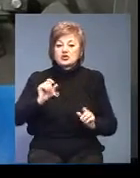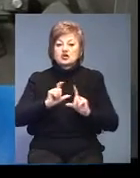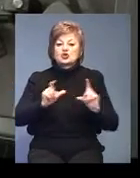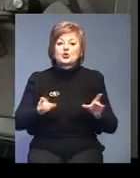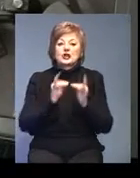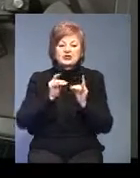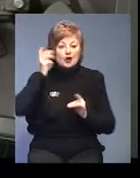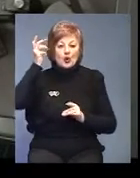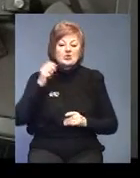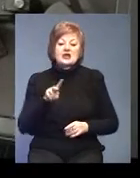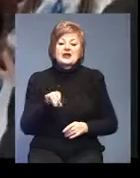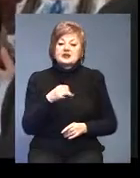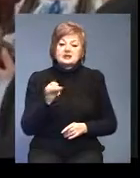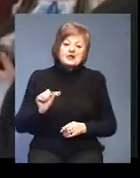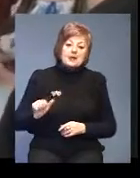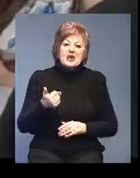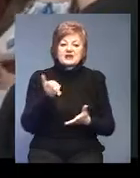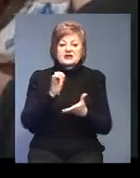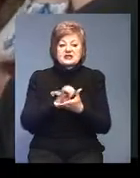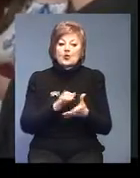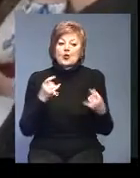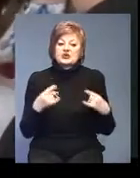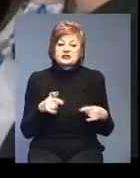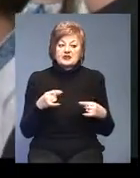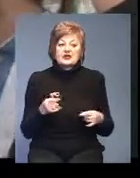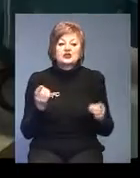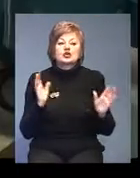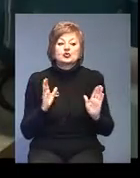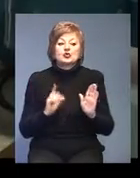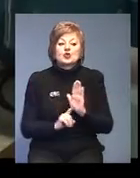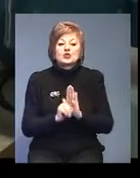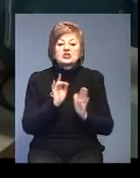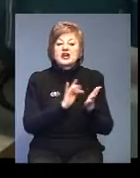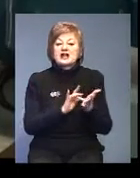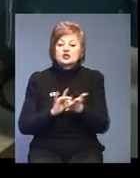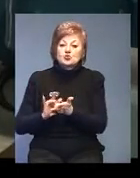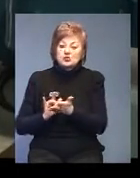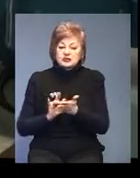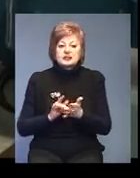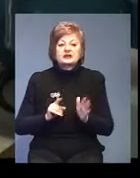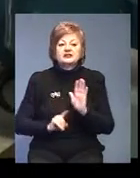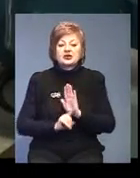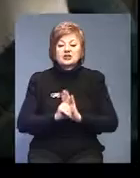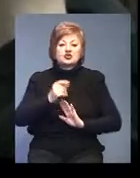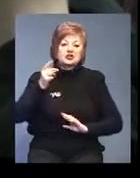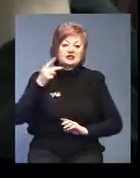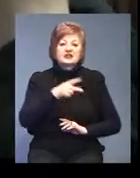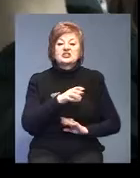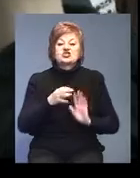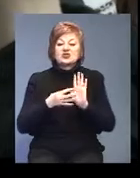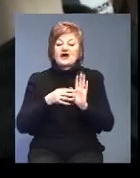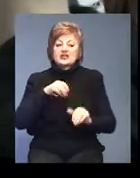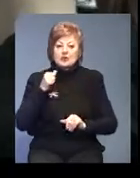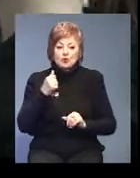школи-інтернату «Козацький ліцей» – це перше знайомство з телебаченням, котре розпочали з екскурсії. Зокрема, заснованим у 2009 році з